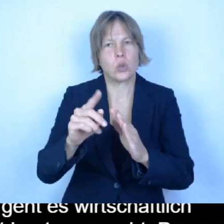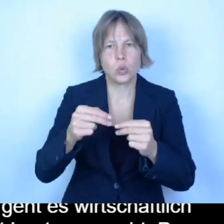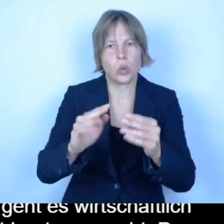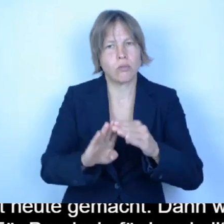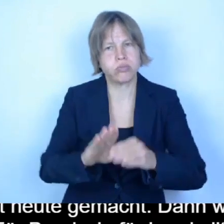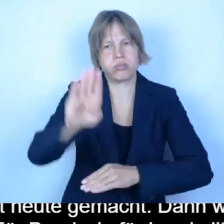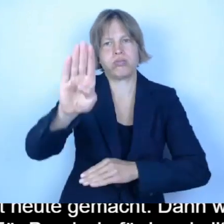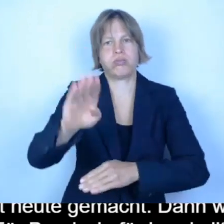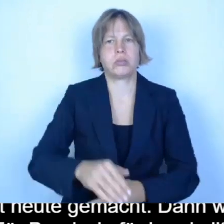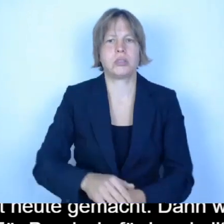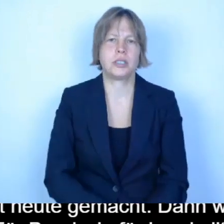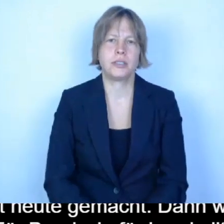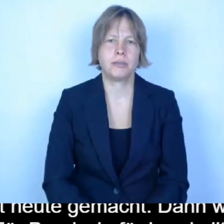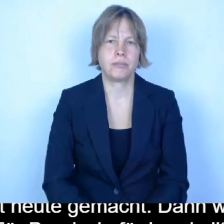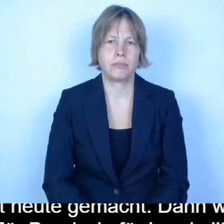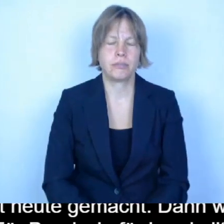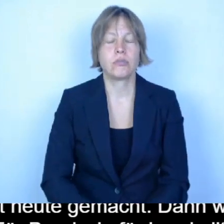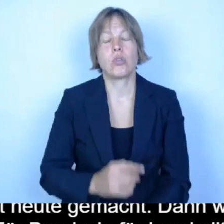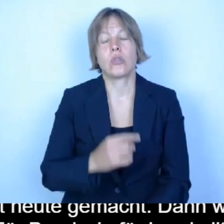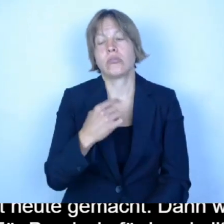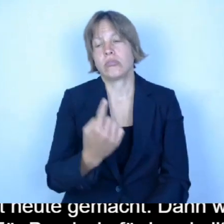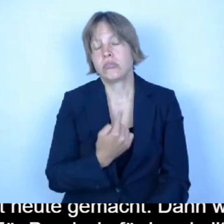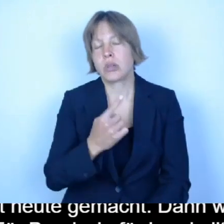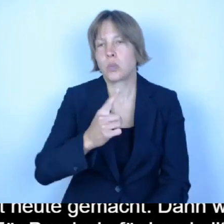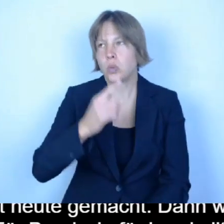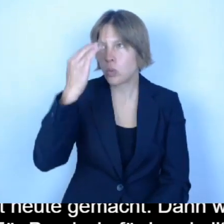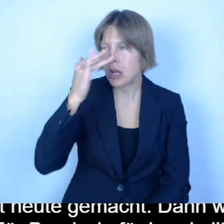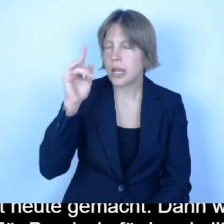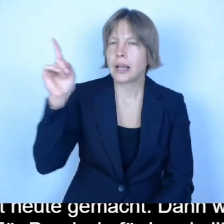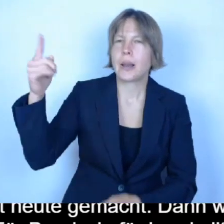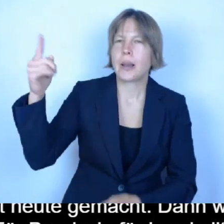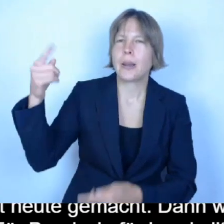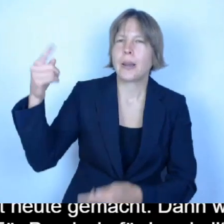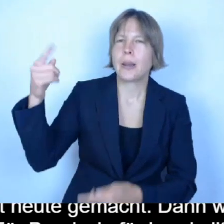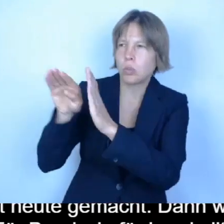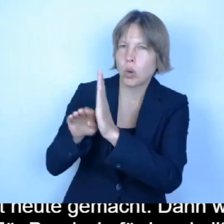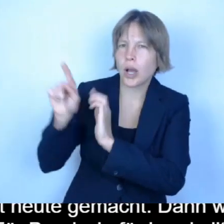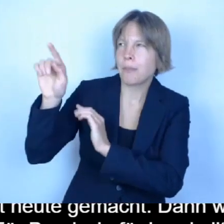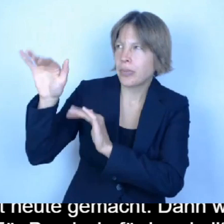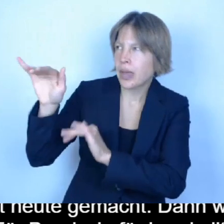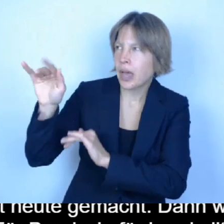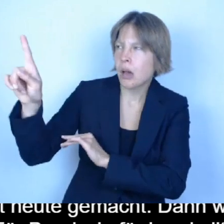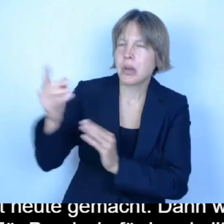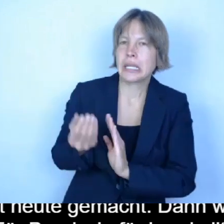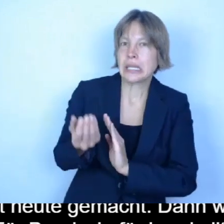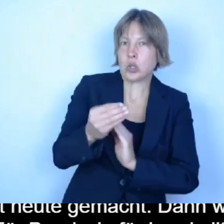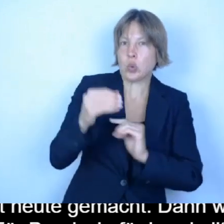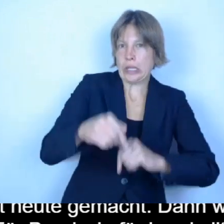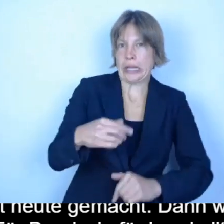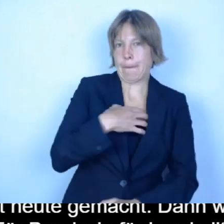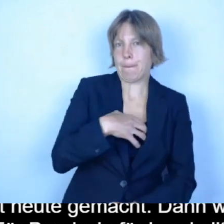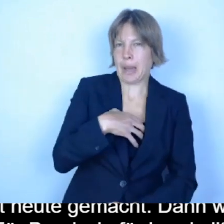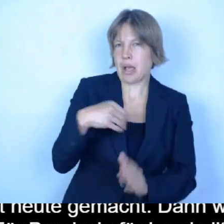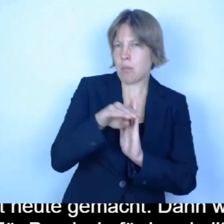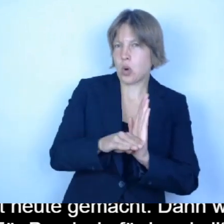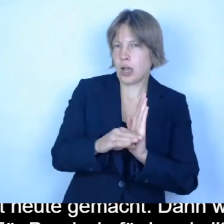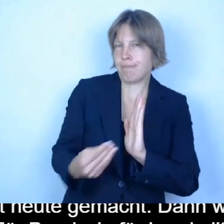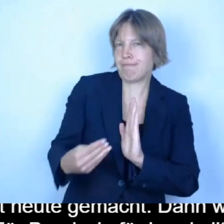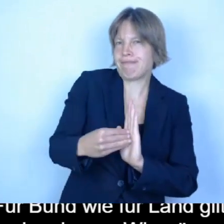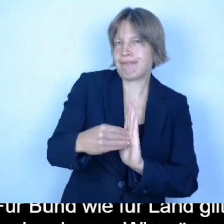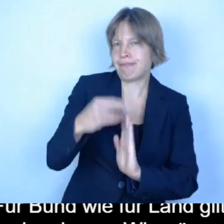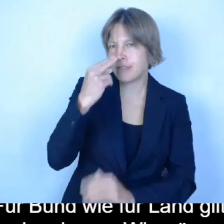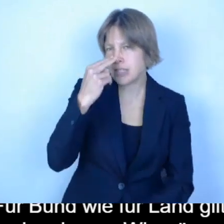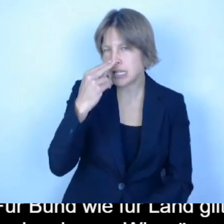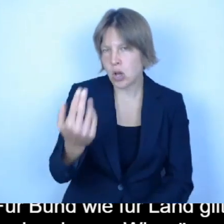dem Bundesprogramm dazu, was wir in Bayern noch speziell machen können, um auch Bayern dann an der Stelle noch mal entsprechend zu